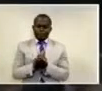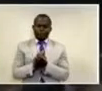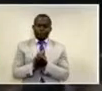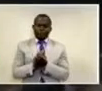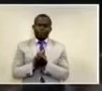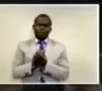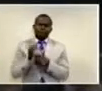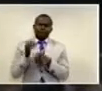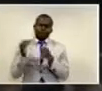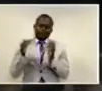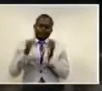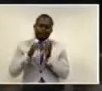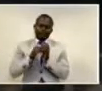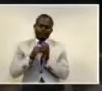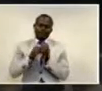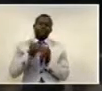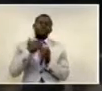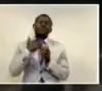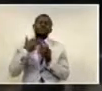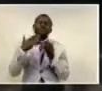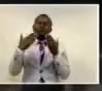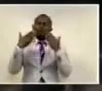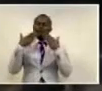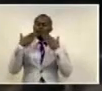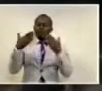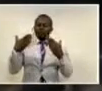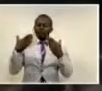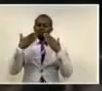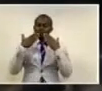nanone nagira ngo mbashimire ariko mbasezeranya ko